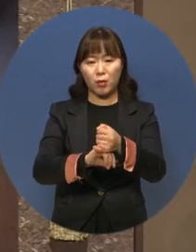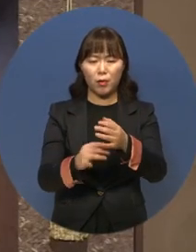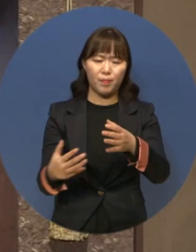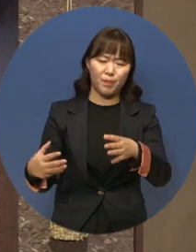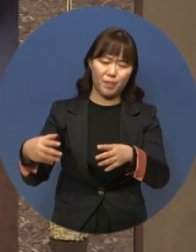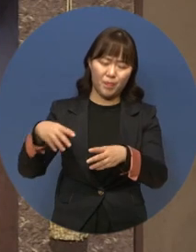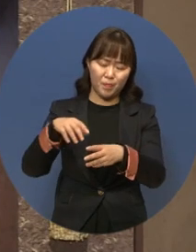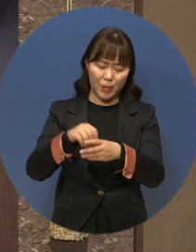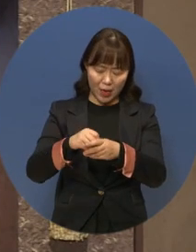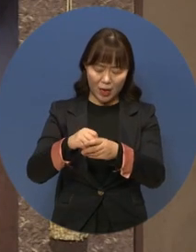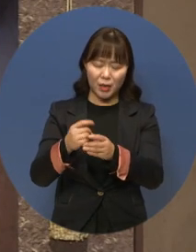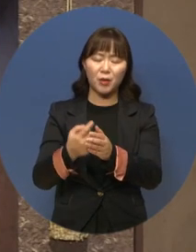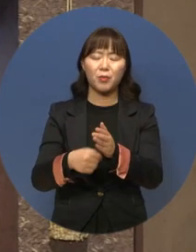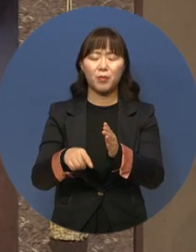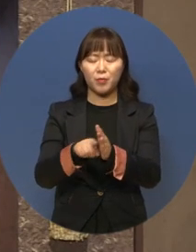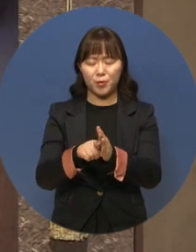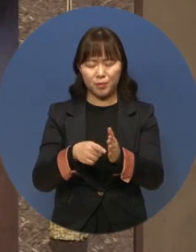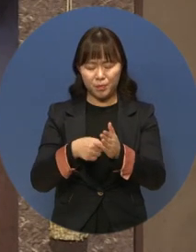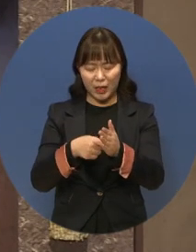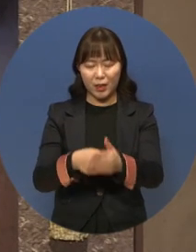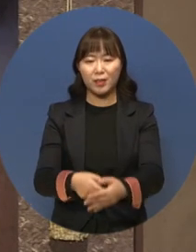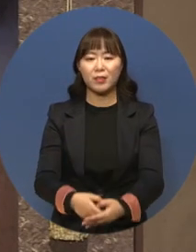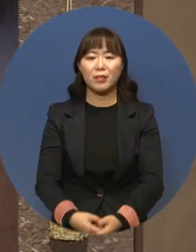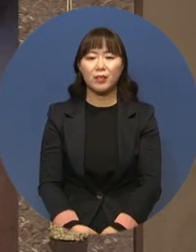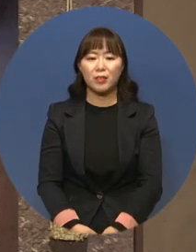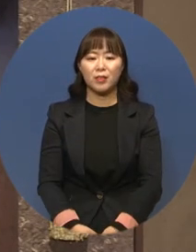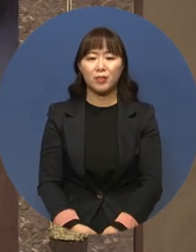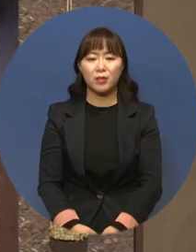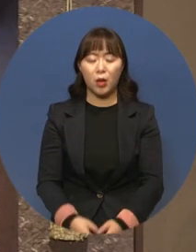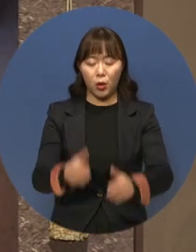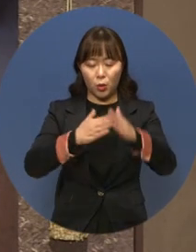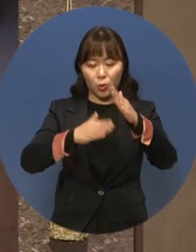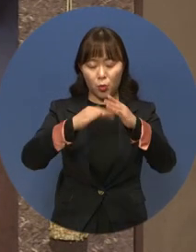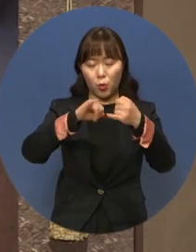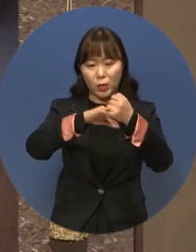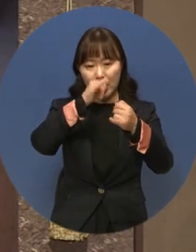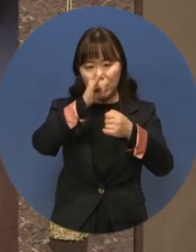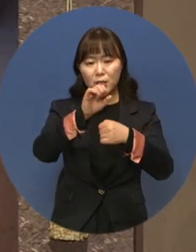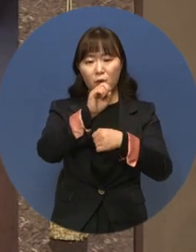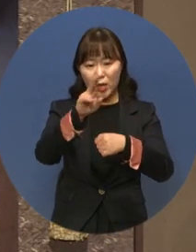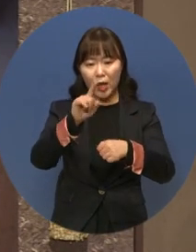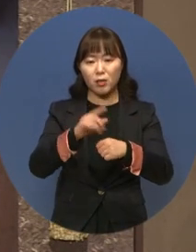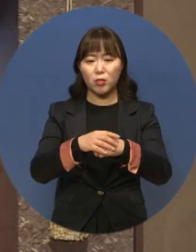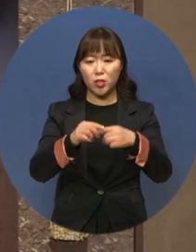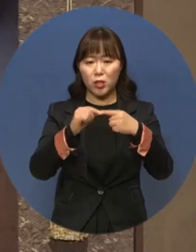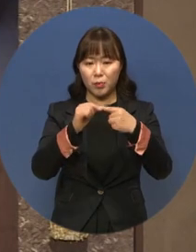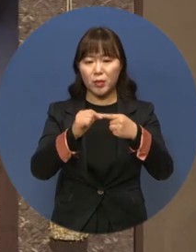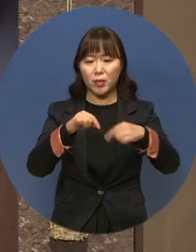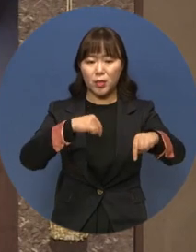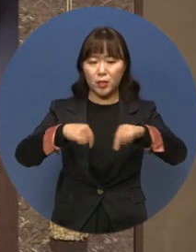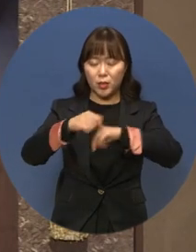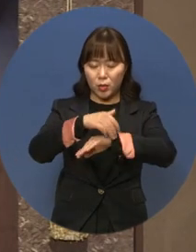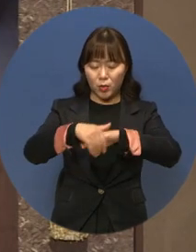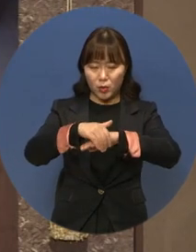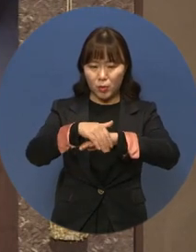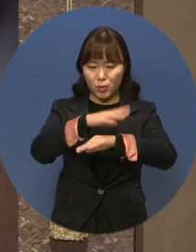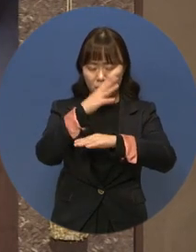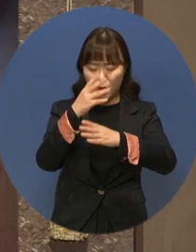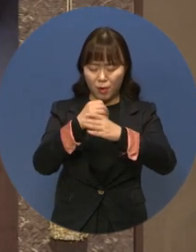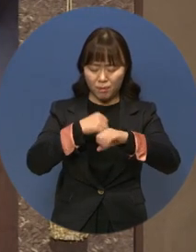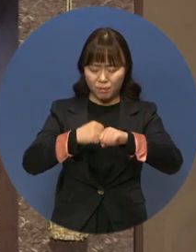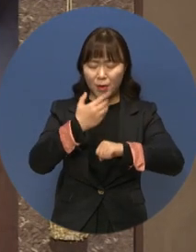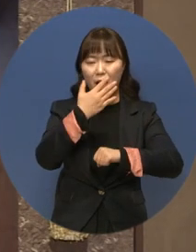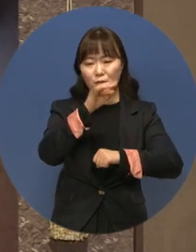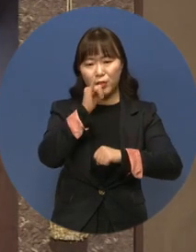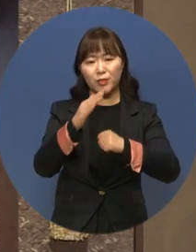공약에 꼭 넣을 수 있도록 해야 되겠습니다. 공약에 들어가야지 나중에 그게 첫 번째 정책으로 다루어질